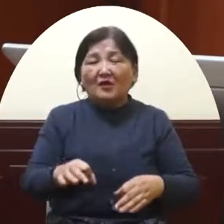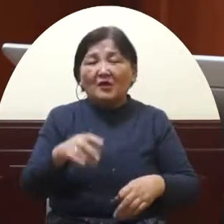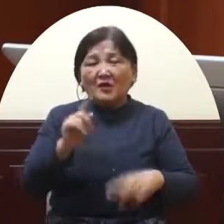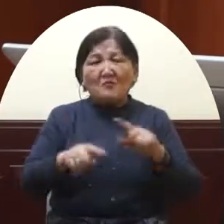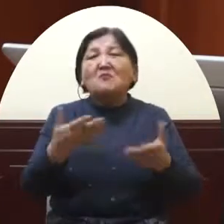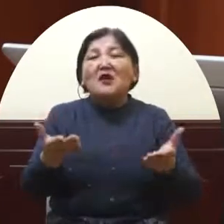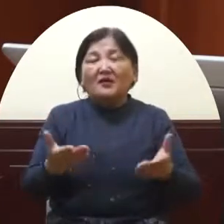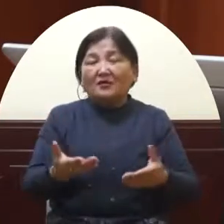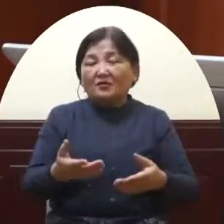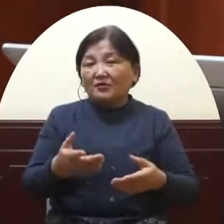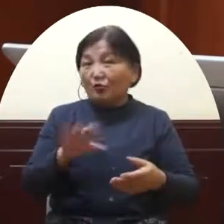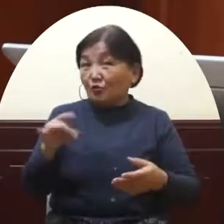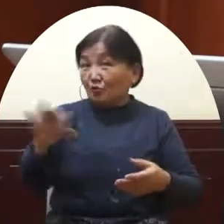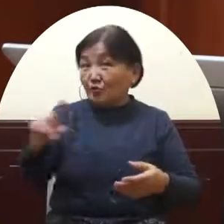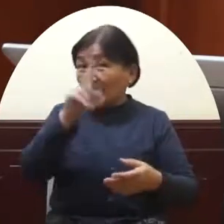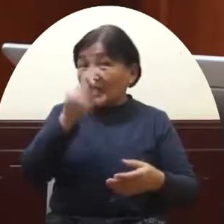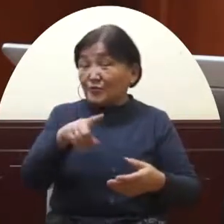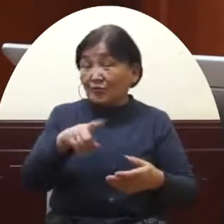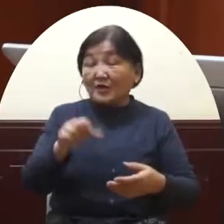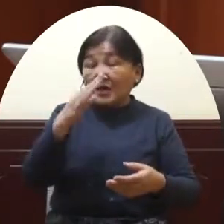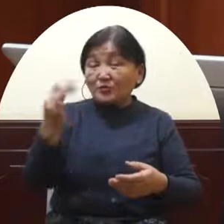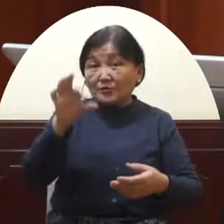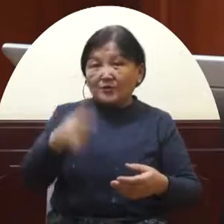сони асуултууд асуудаг. Би тэр хүмүүсийг буруутгахгүй.